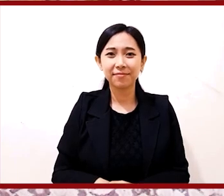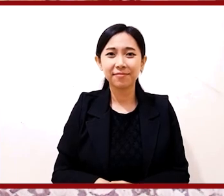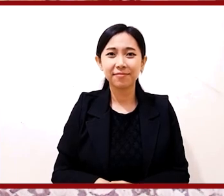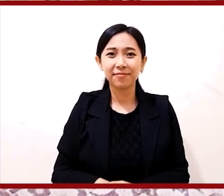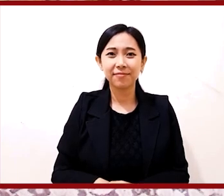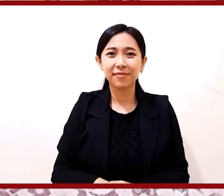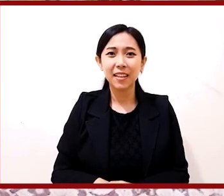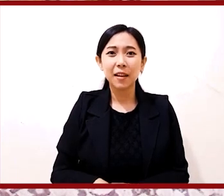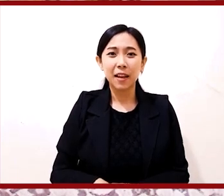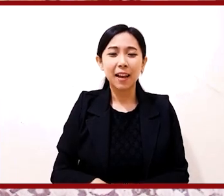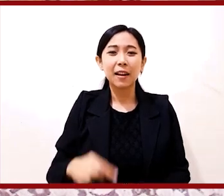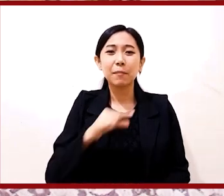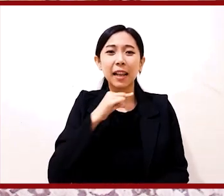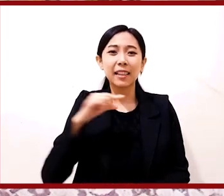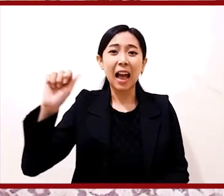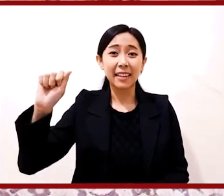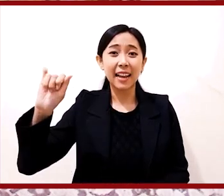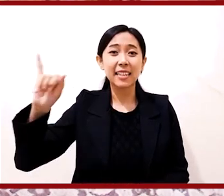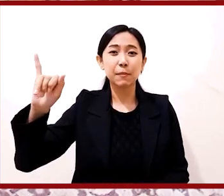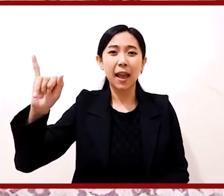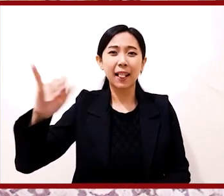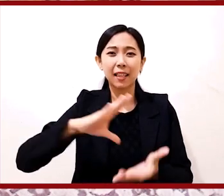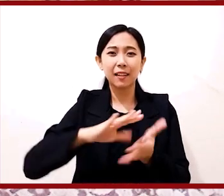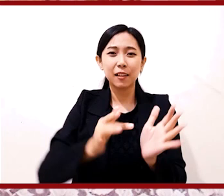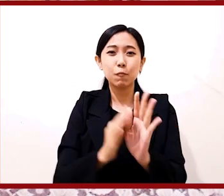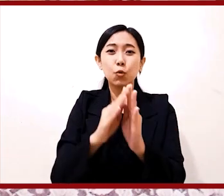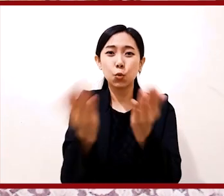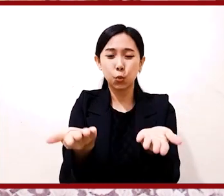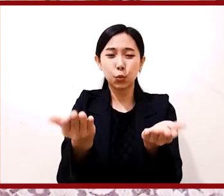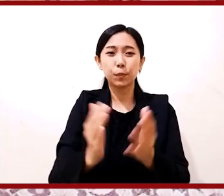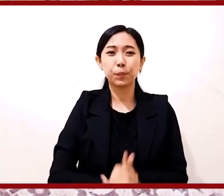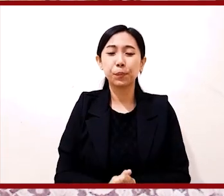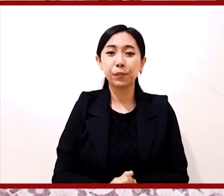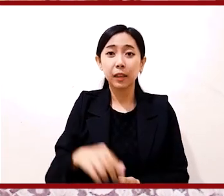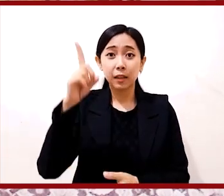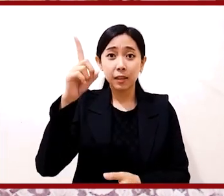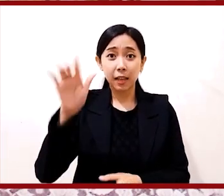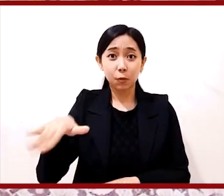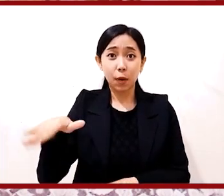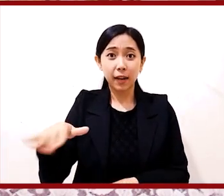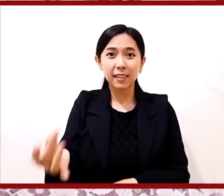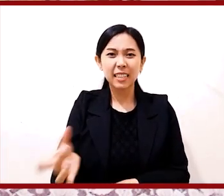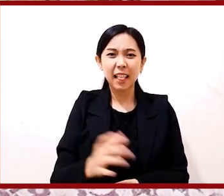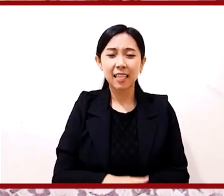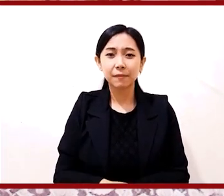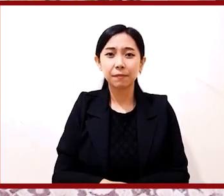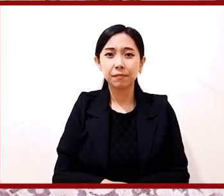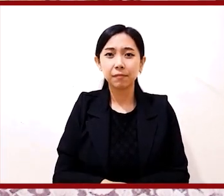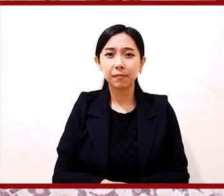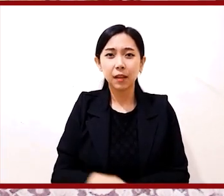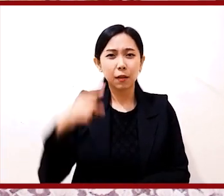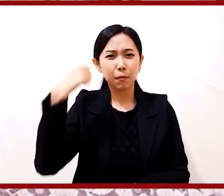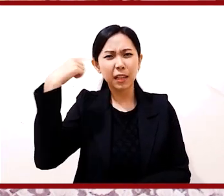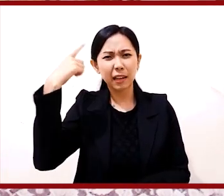dari seri Selamat Pendeta Andar Ismail. Kisahnya saya bahasakan ulang tentang seorang anak kecil